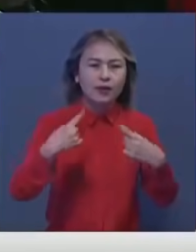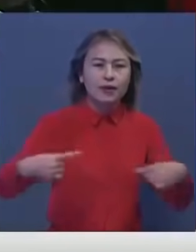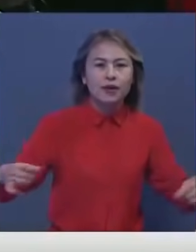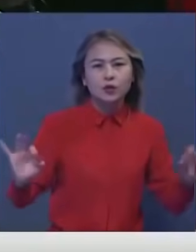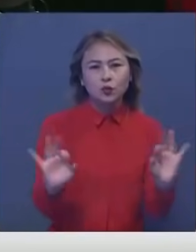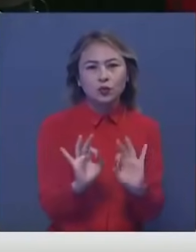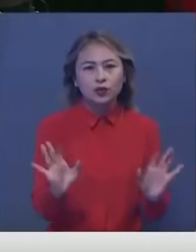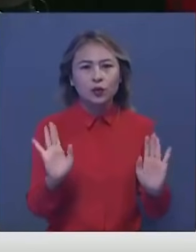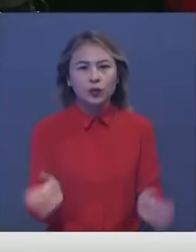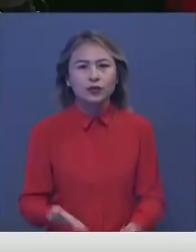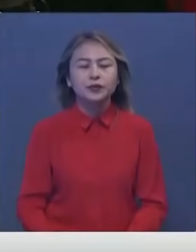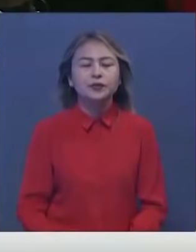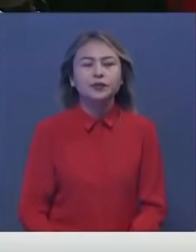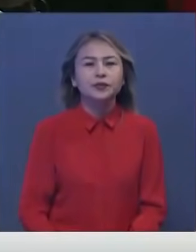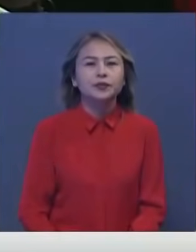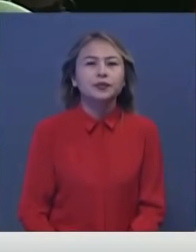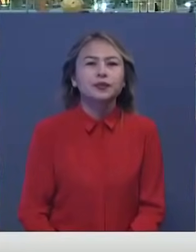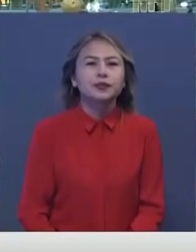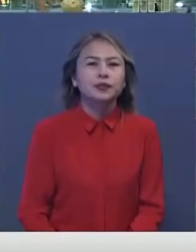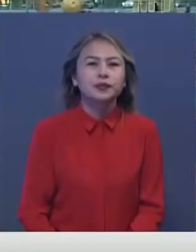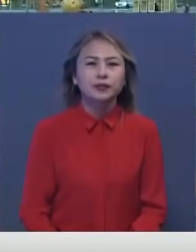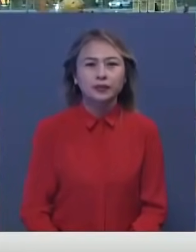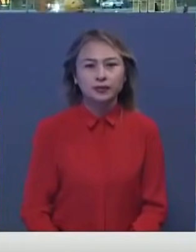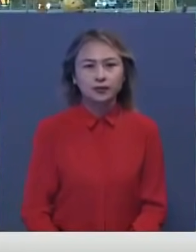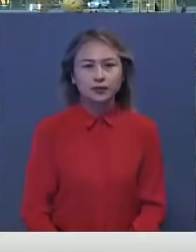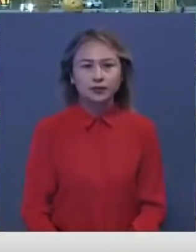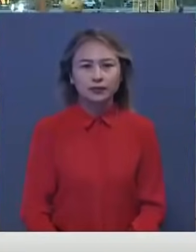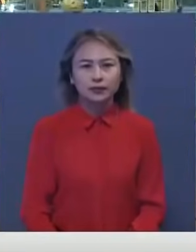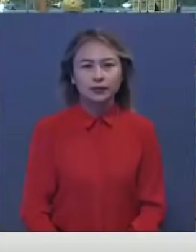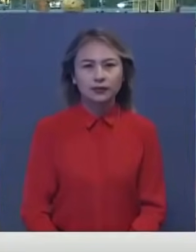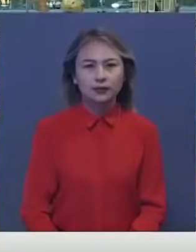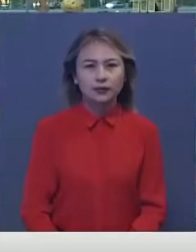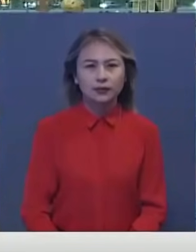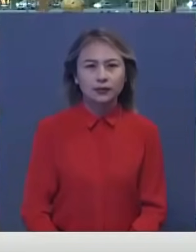романстар кеші де ұйымдастырылады. Мансұр Есқожин, Айнадий Молдабеков, Болат Молдағалиев,